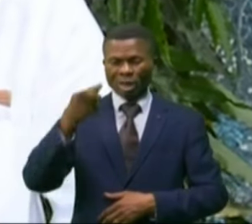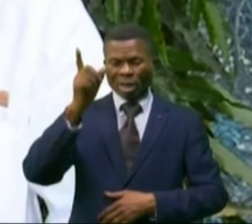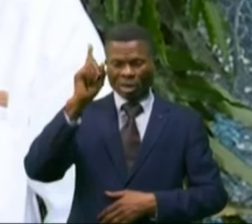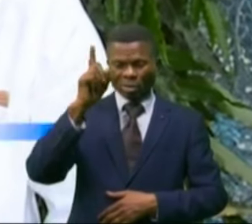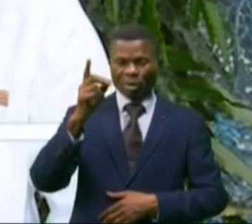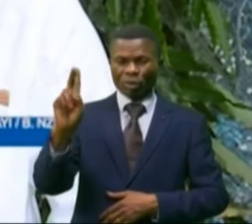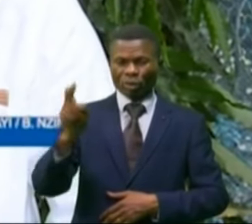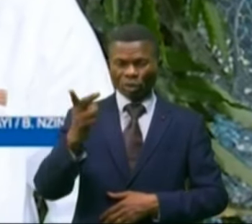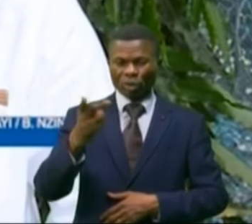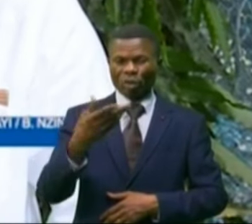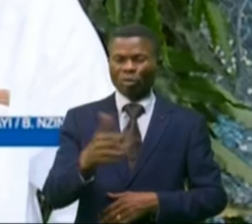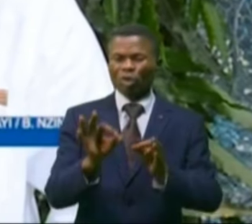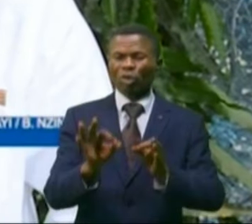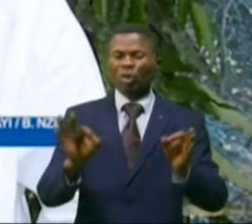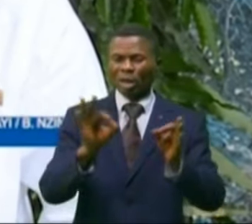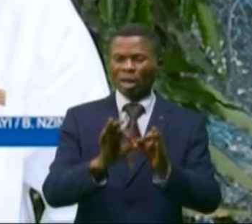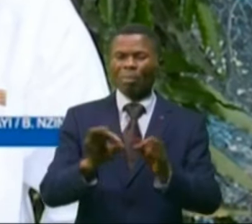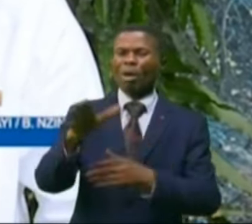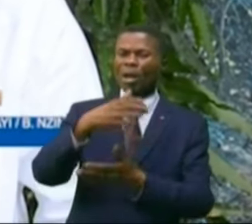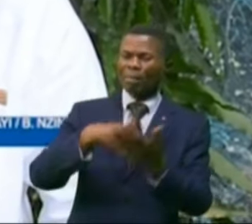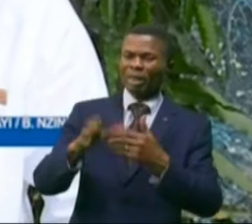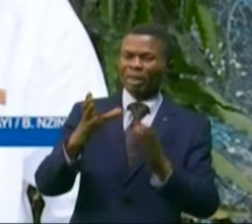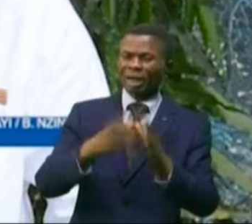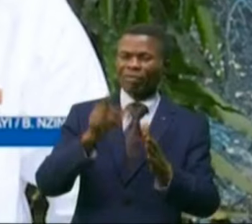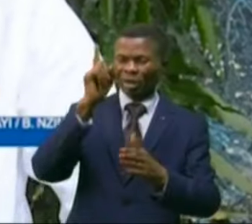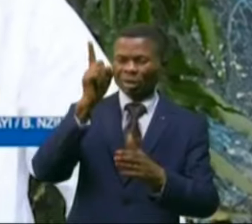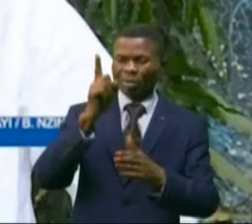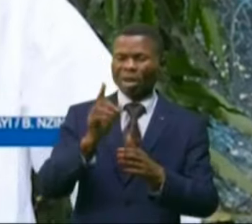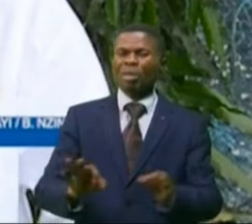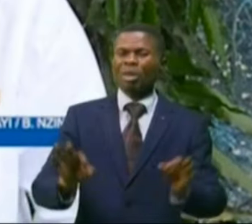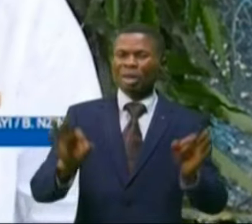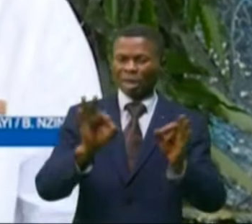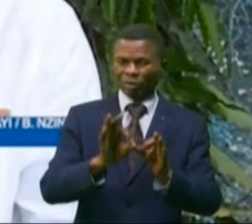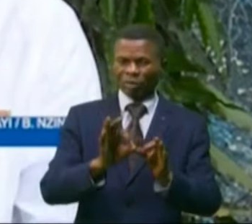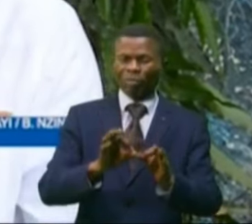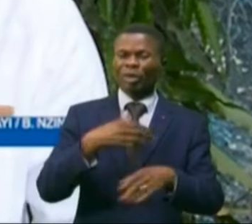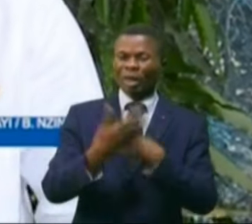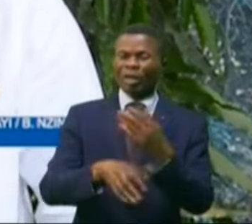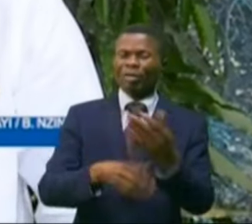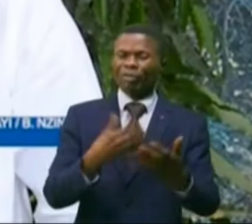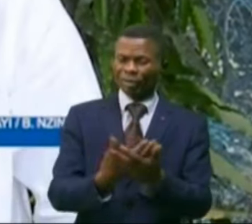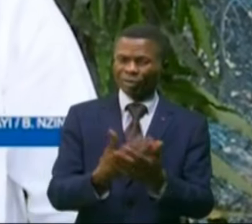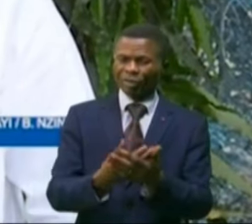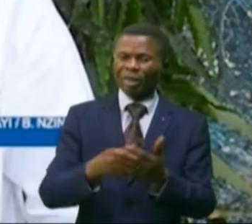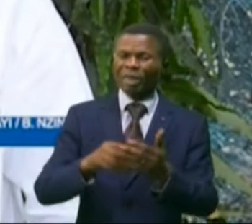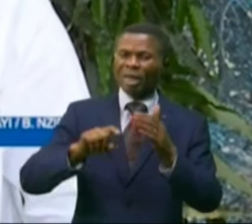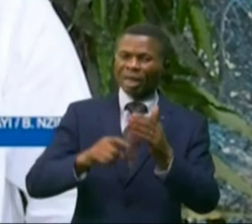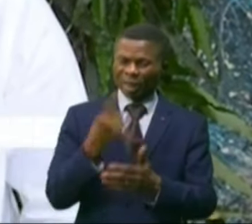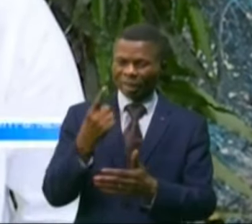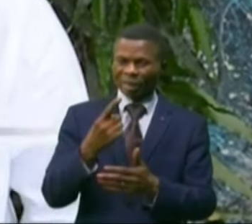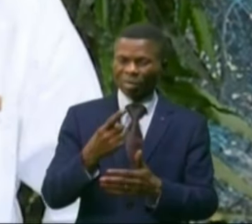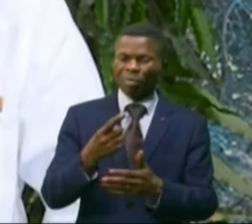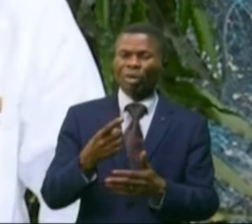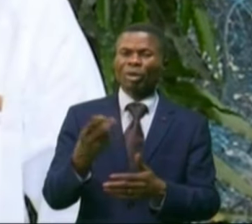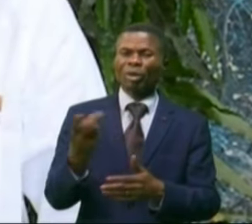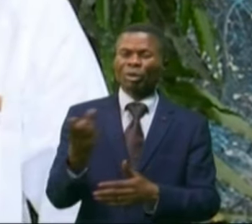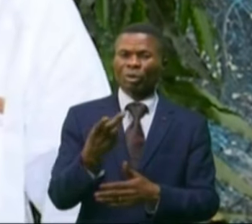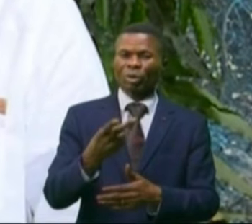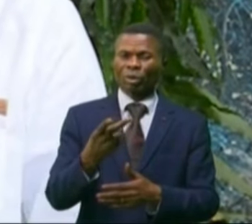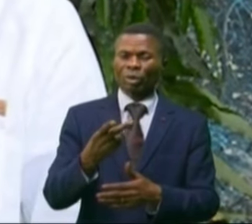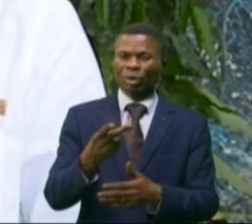combinée, j'ai envie de dire, qui doit être réalisée au même moment que la première, c'est la relance